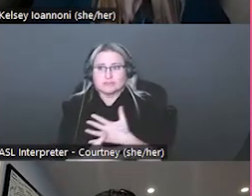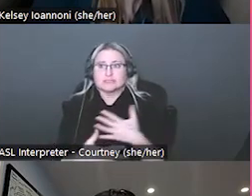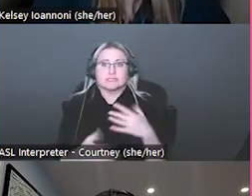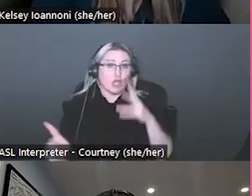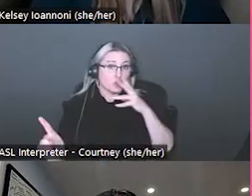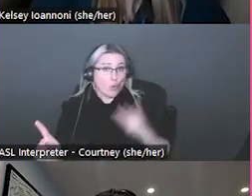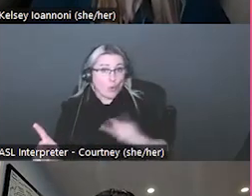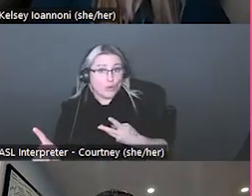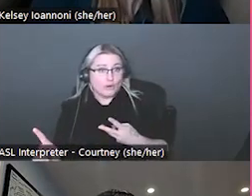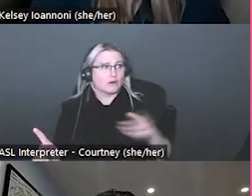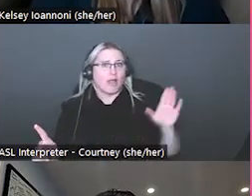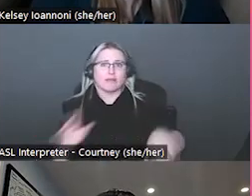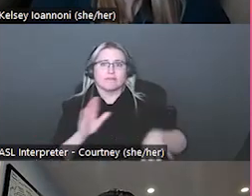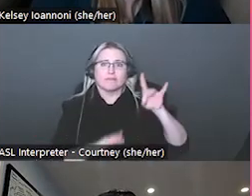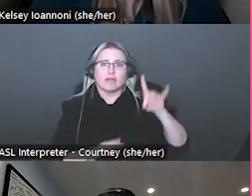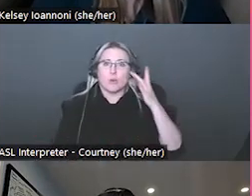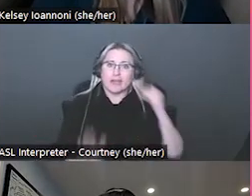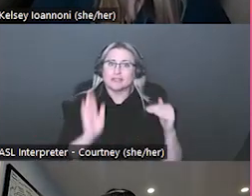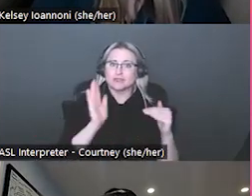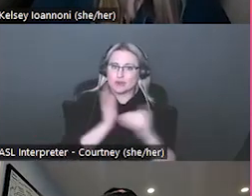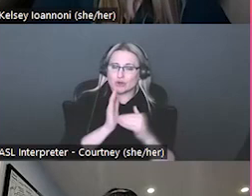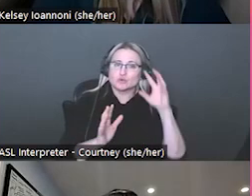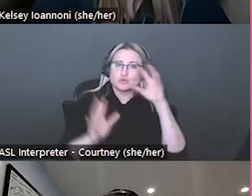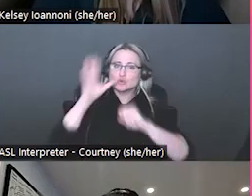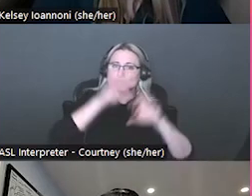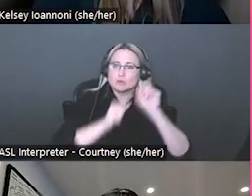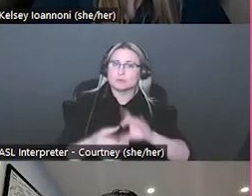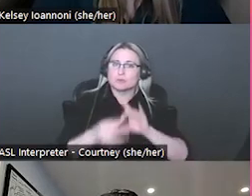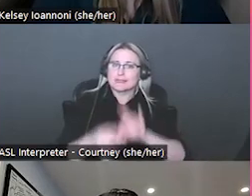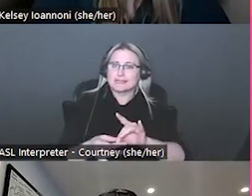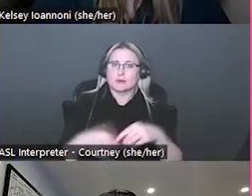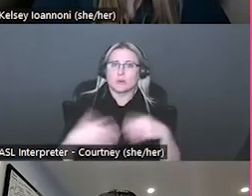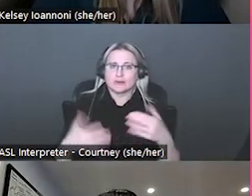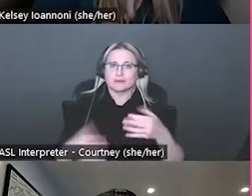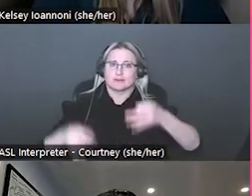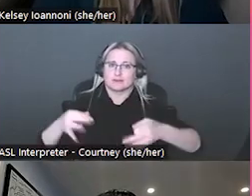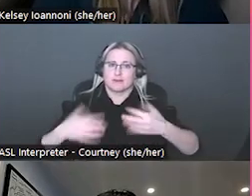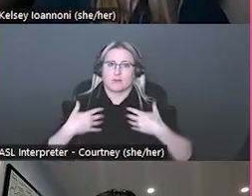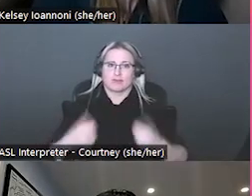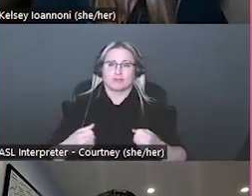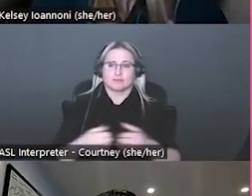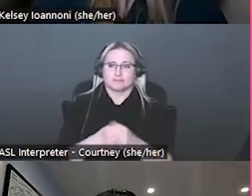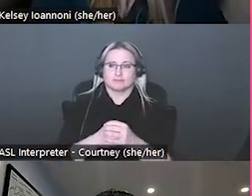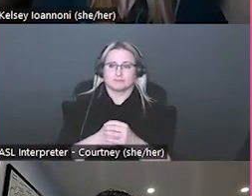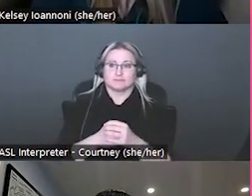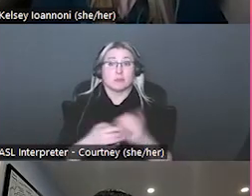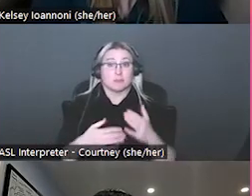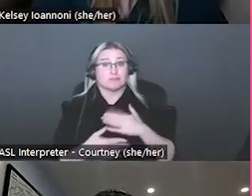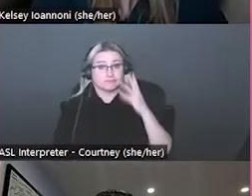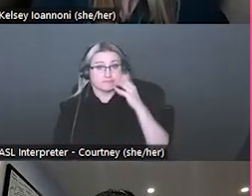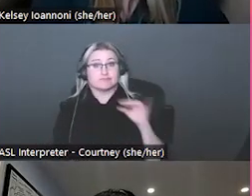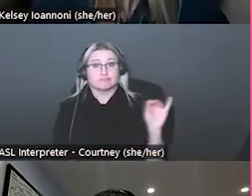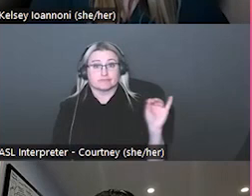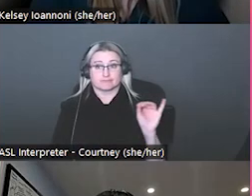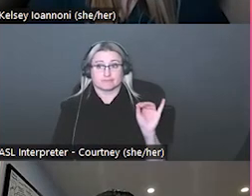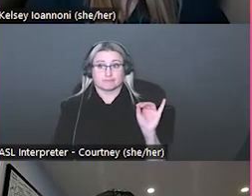Beaucoup de femmes ont dit qu'elles avaient peur que leurs craintes soient ignorées parce que le médecin faisait des suppositions en fonction de leur poids.